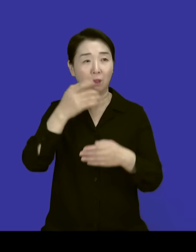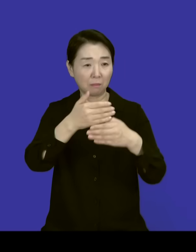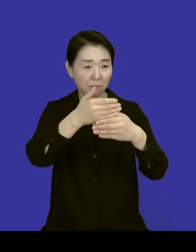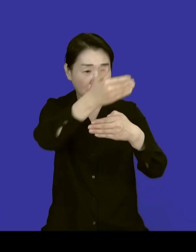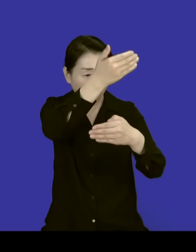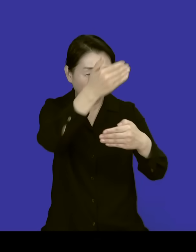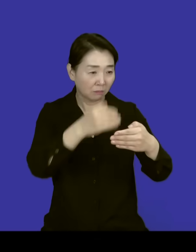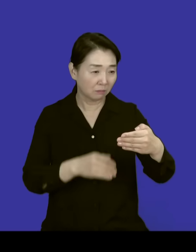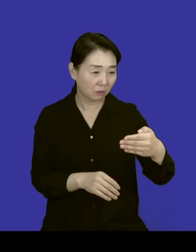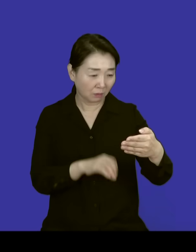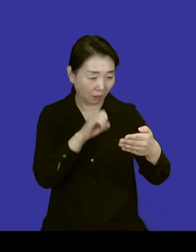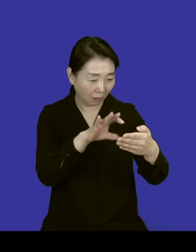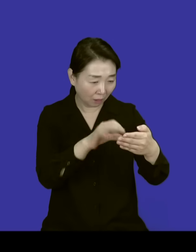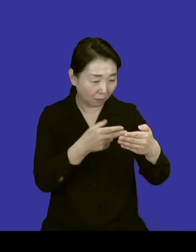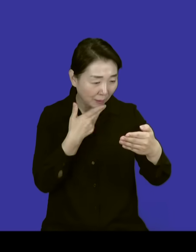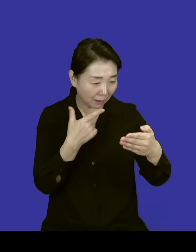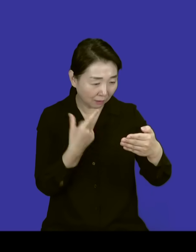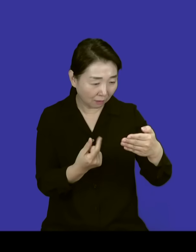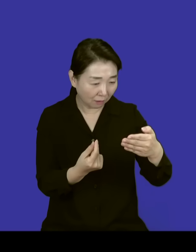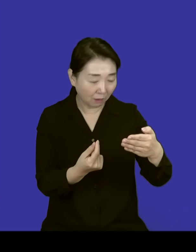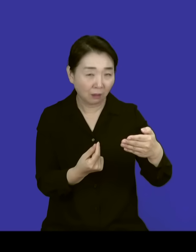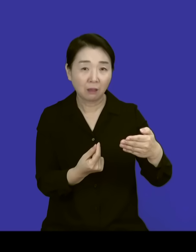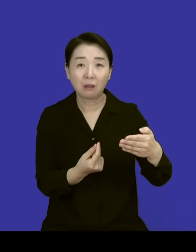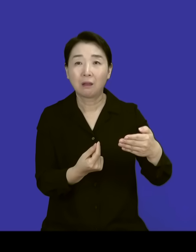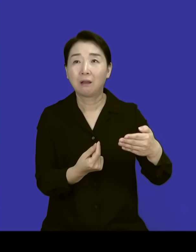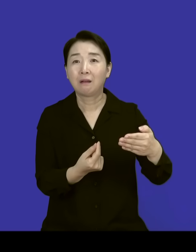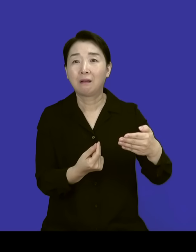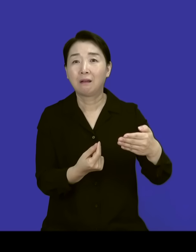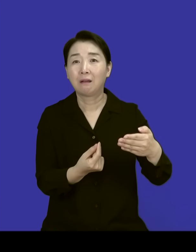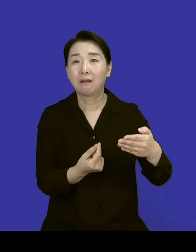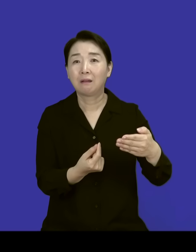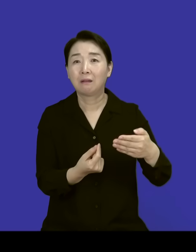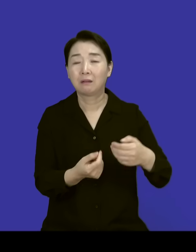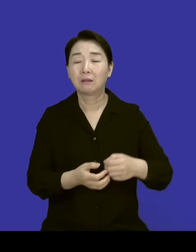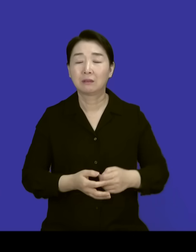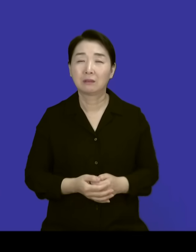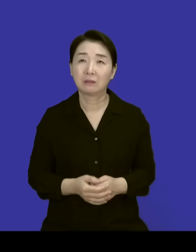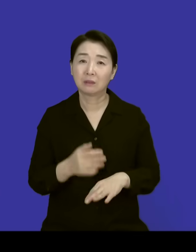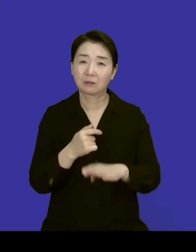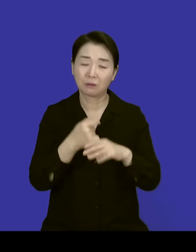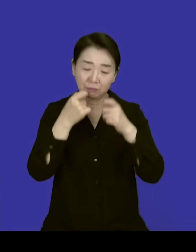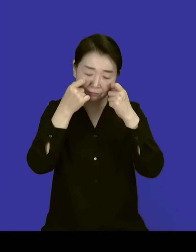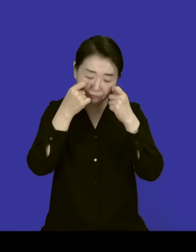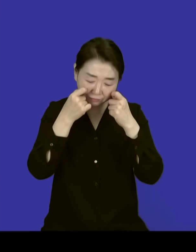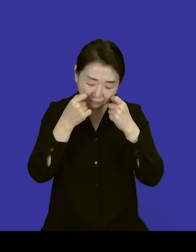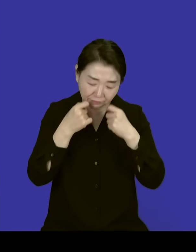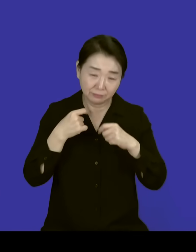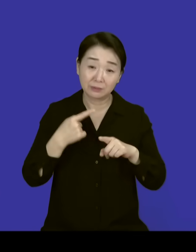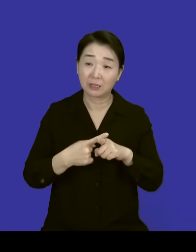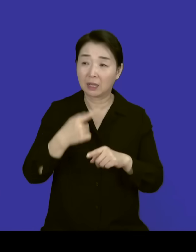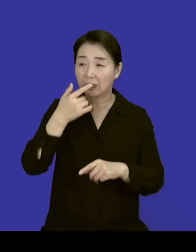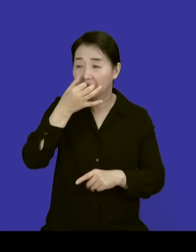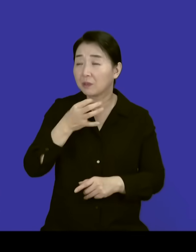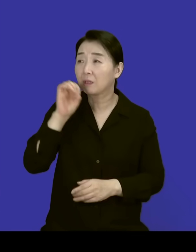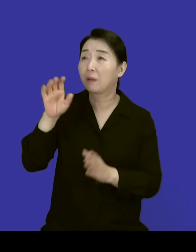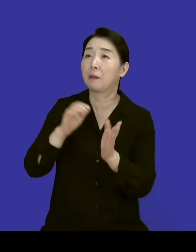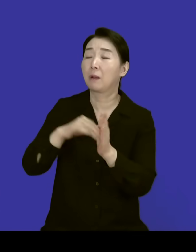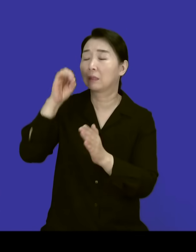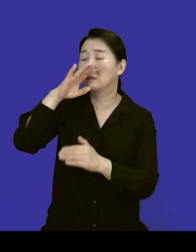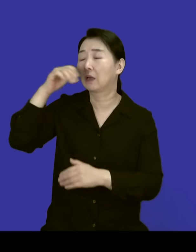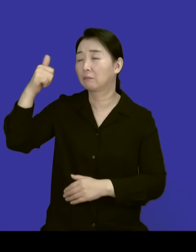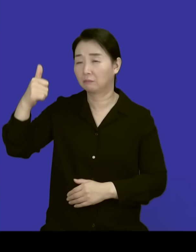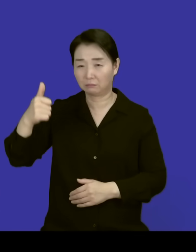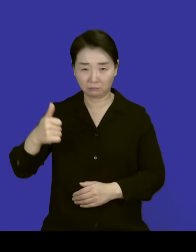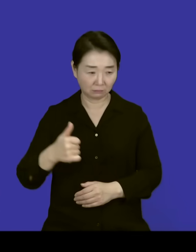거야. 예. 그래서 그냥 한없이 울기만 하다가 그런 얘기를 하고 너무 힘들다 얘기하고 그냥 내려왔어요. 다시